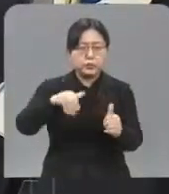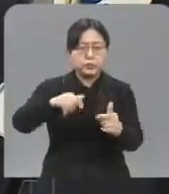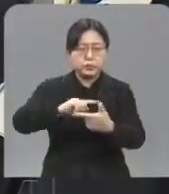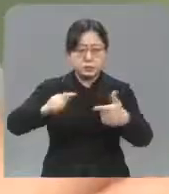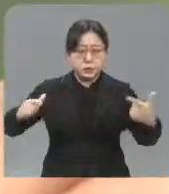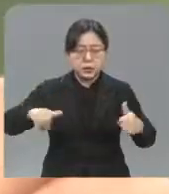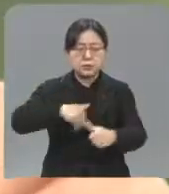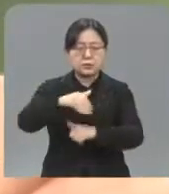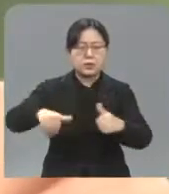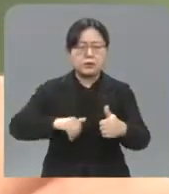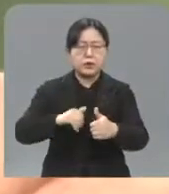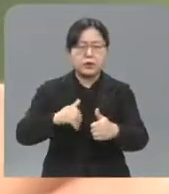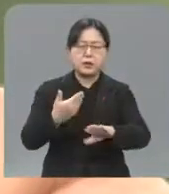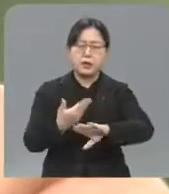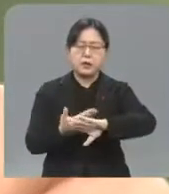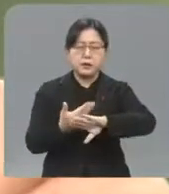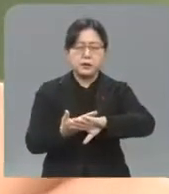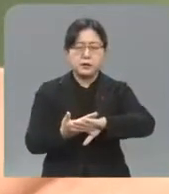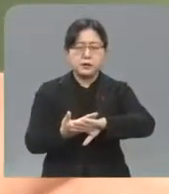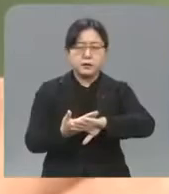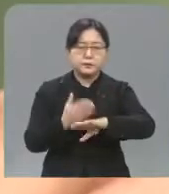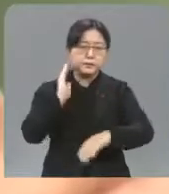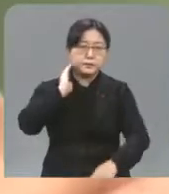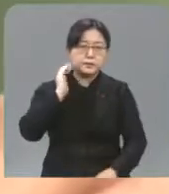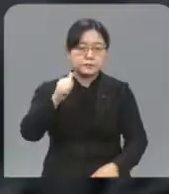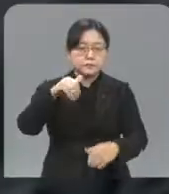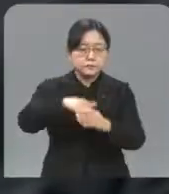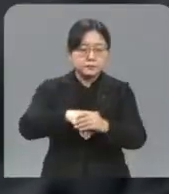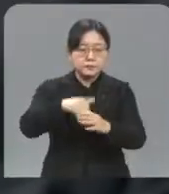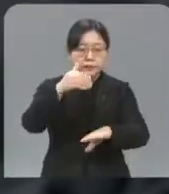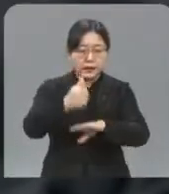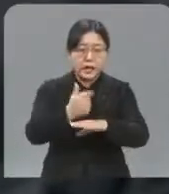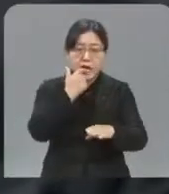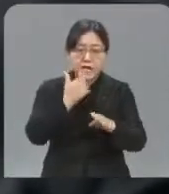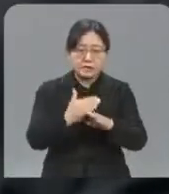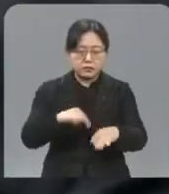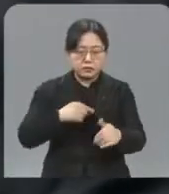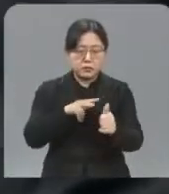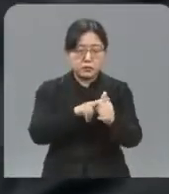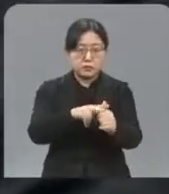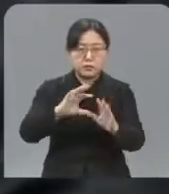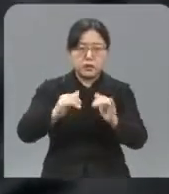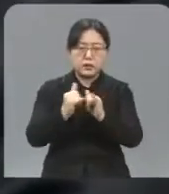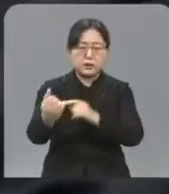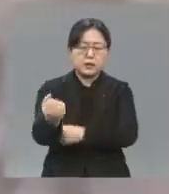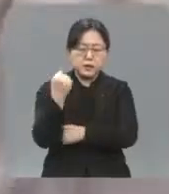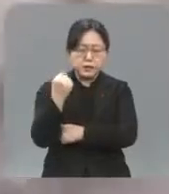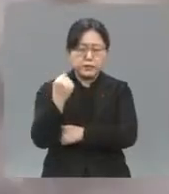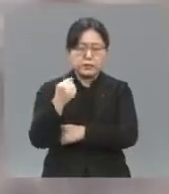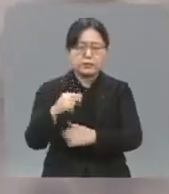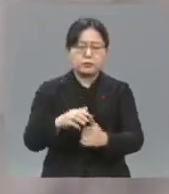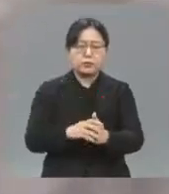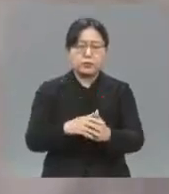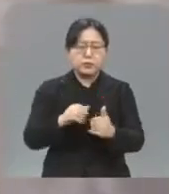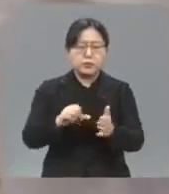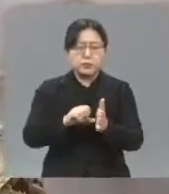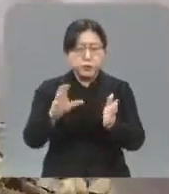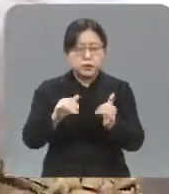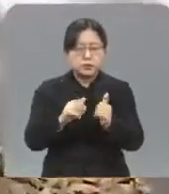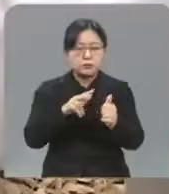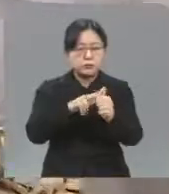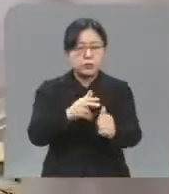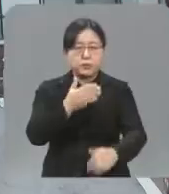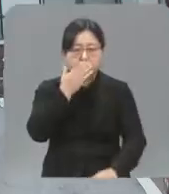있습니다. 대선 결과에 따라 무소속과 민주당 구도, 국민의힘이 인지도 높은 후보를 등판시킬 가능성도